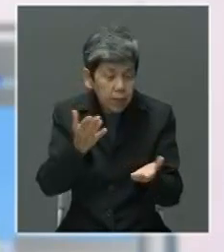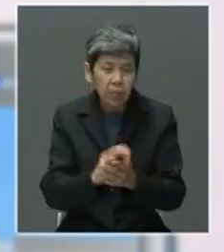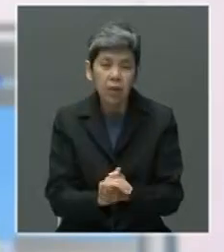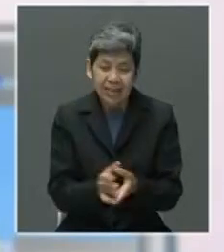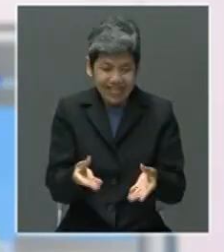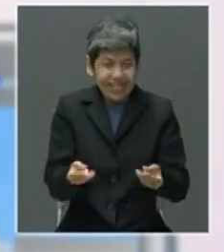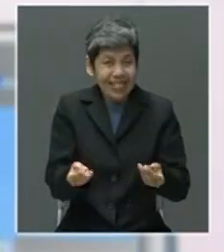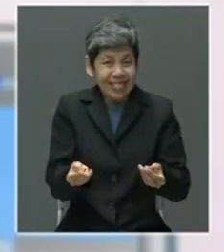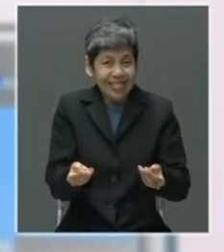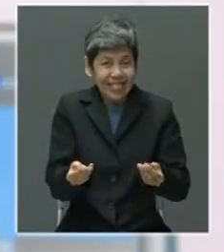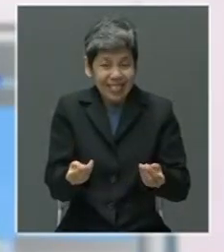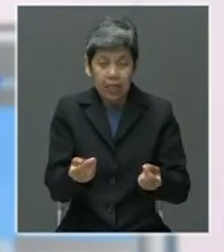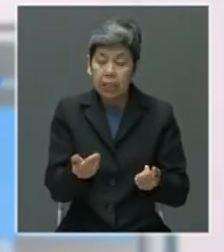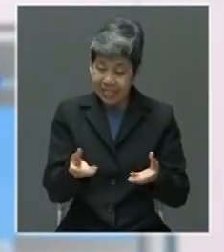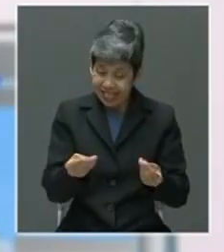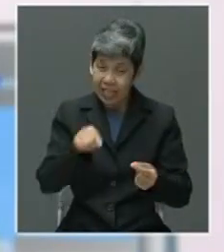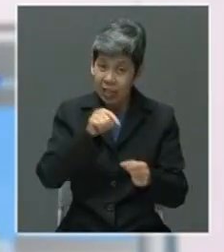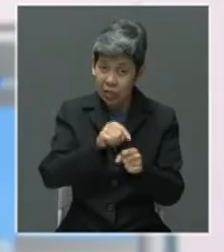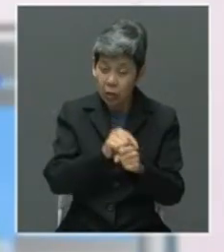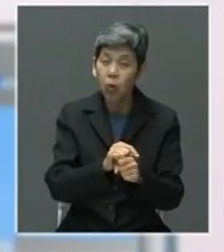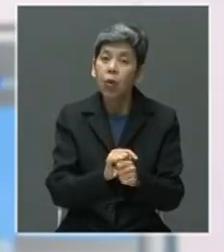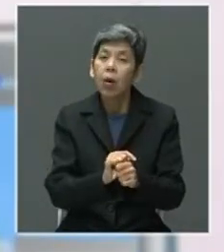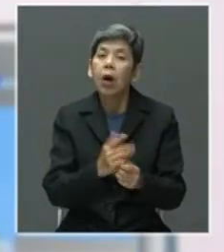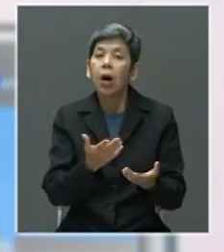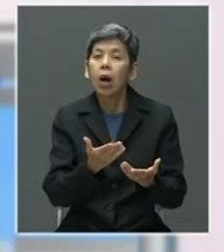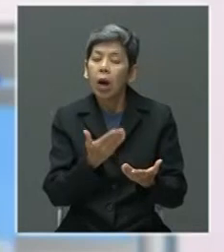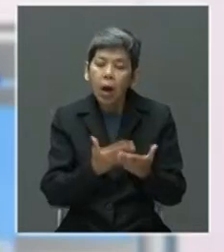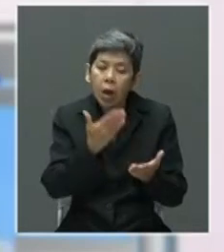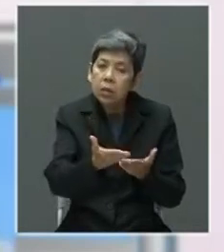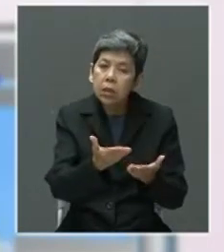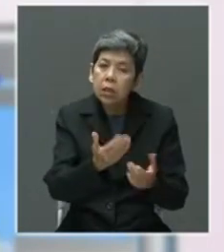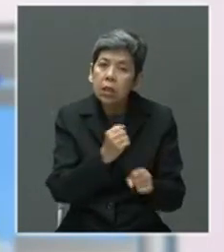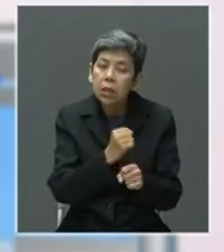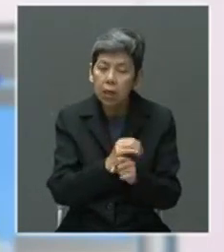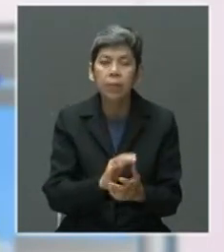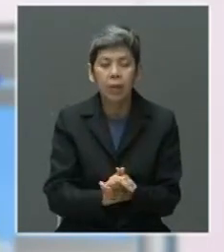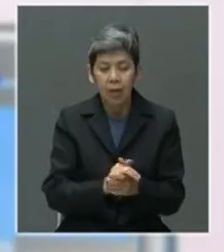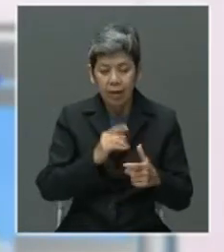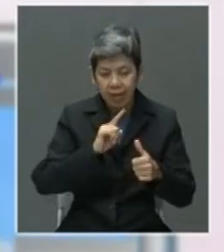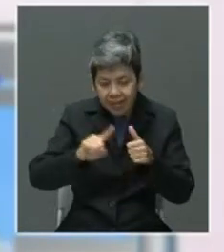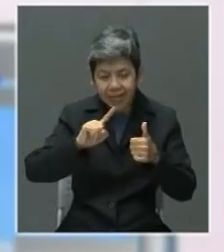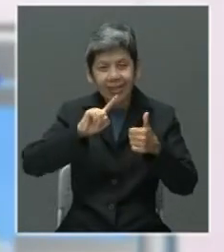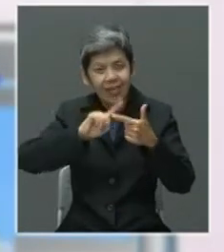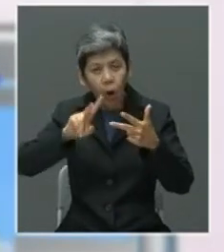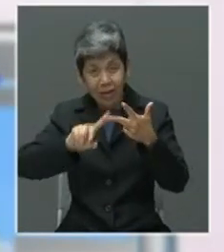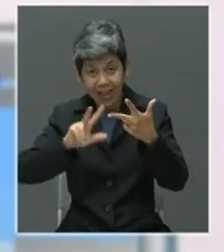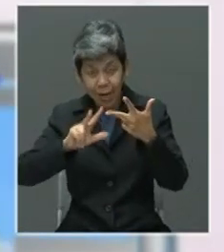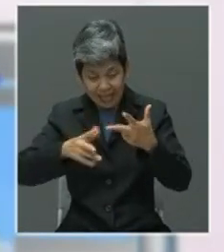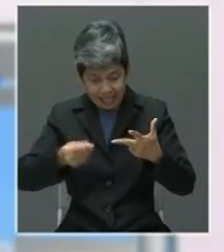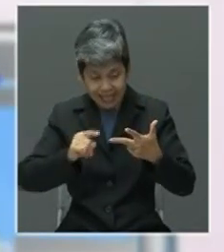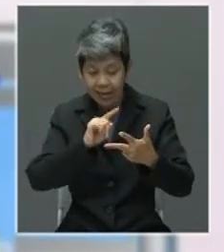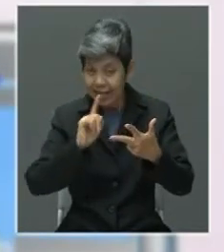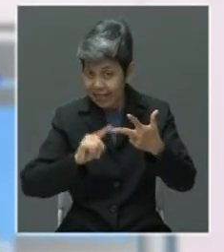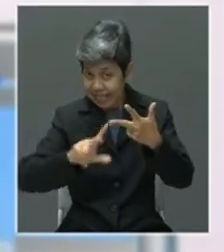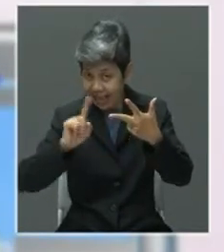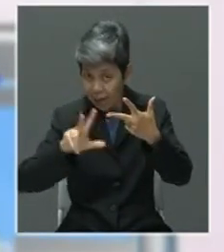าการที่คุณไปซื้อมาจากสมมุตินายกเนี่ยคุณไปซื้อมาเป็นมือที่3เนี่ยนะคุณเป็นผู้ครอบครองลำดับที่